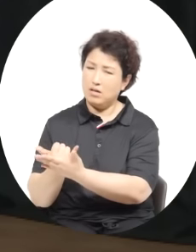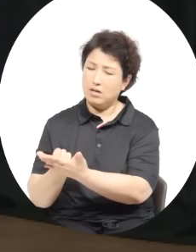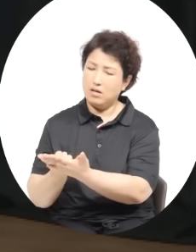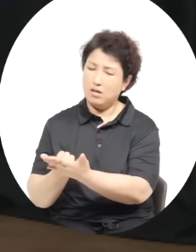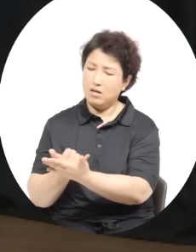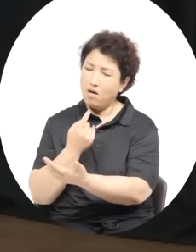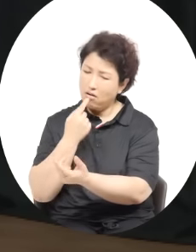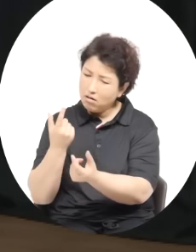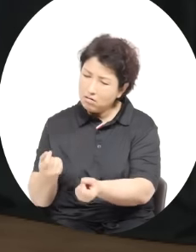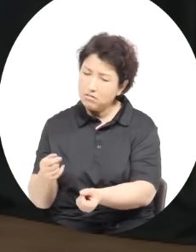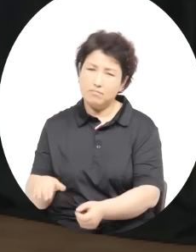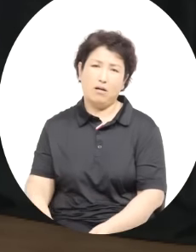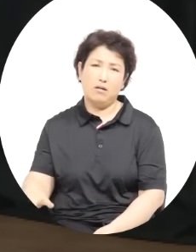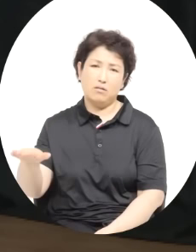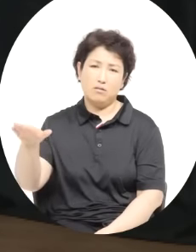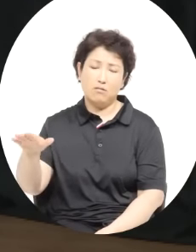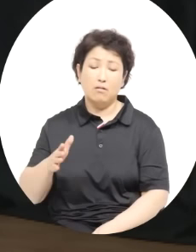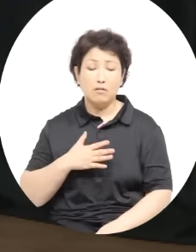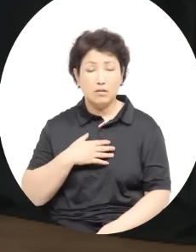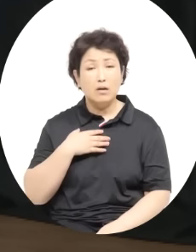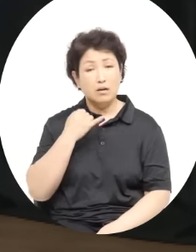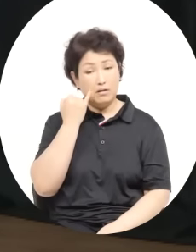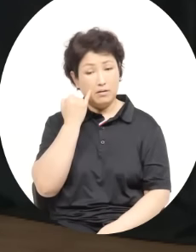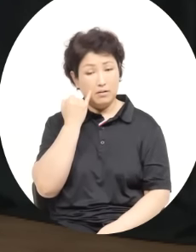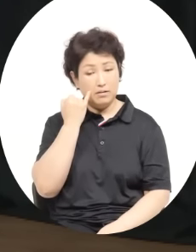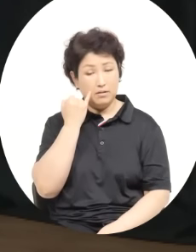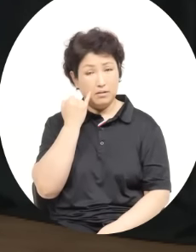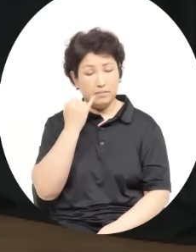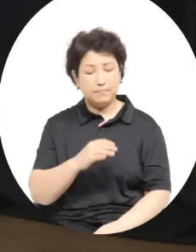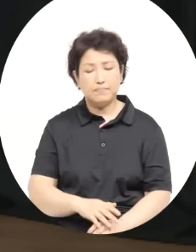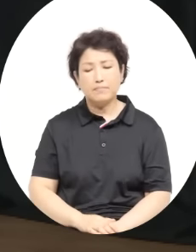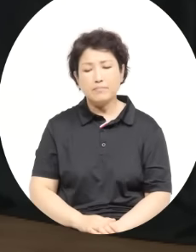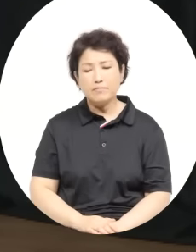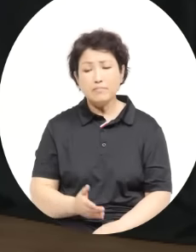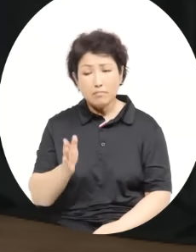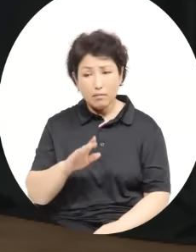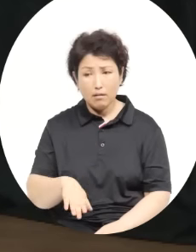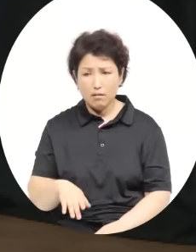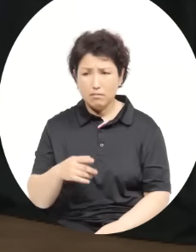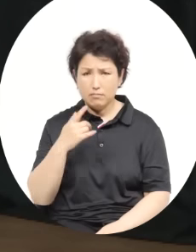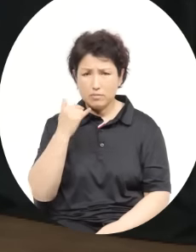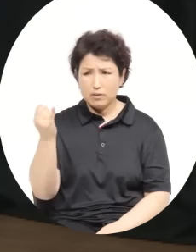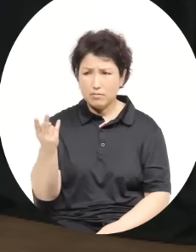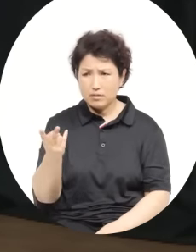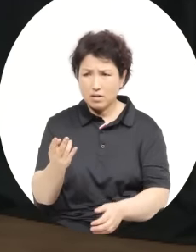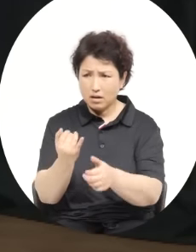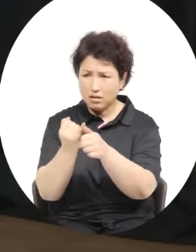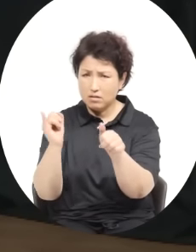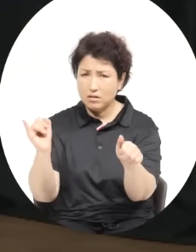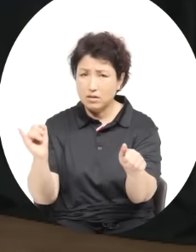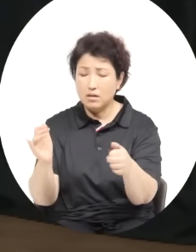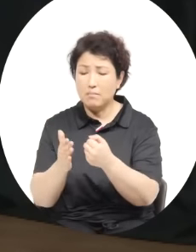가깝게 자라셨고, 저도 이제 외동딸로 살고 있는 와중에 부모님이 이혼을 하셔서,